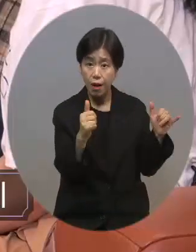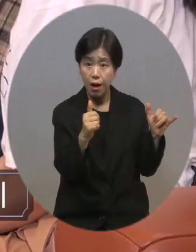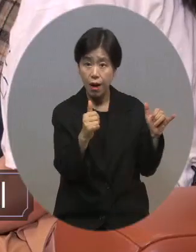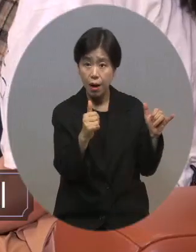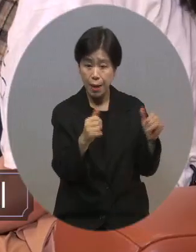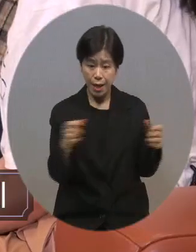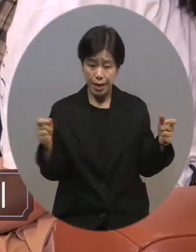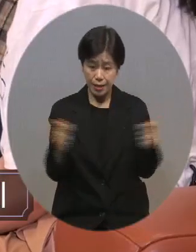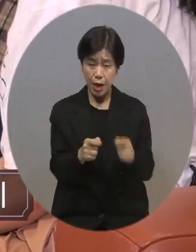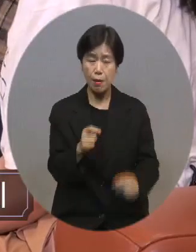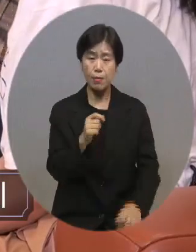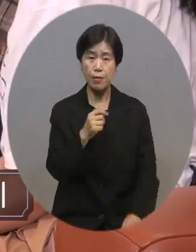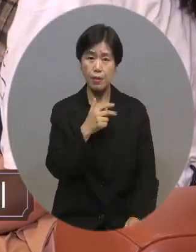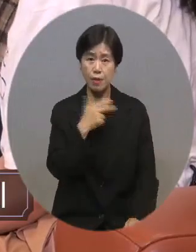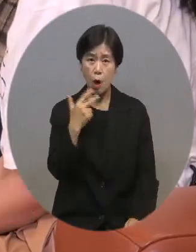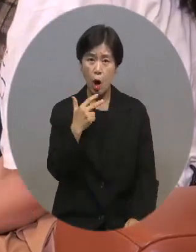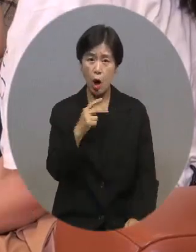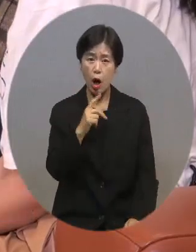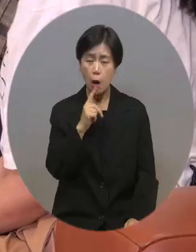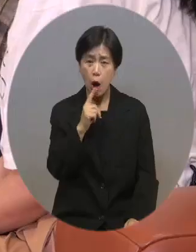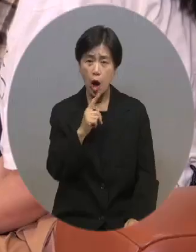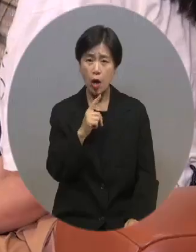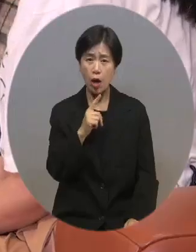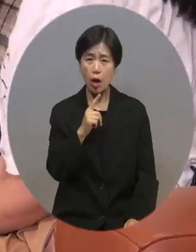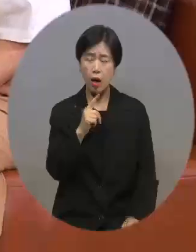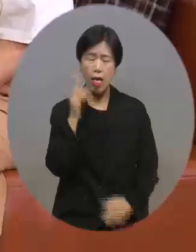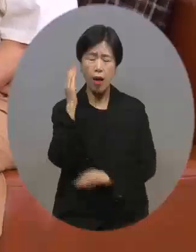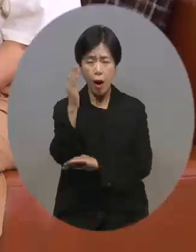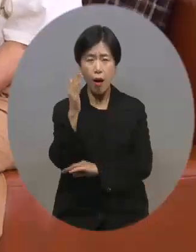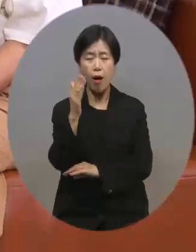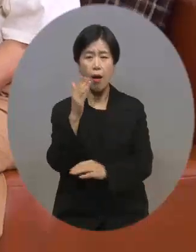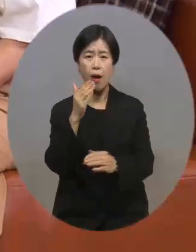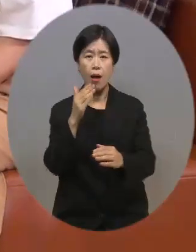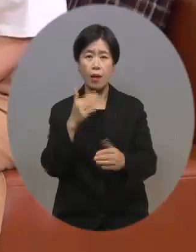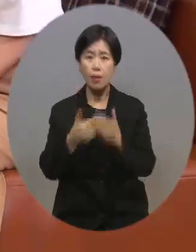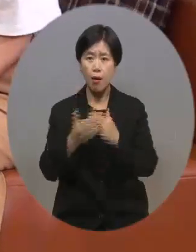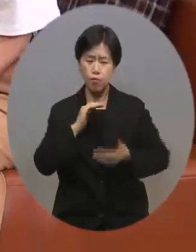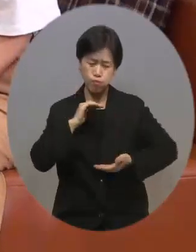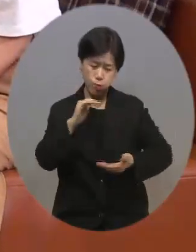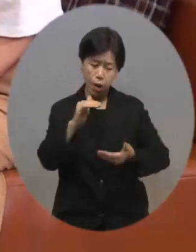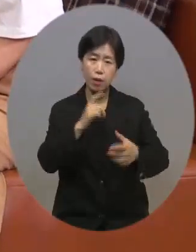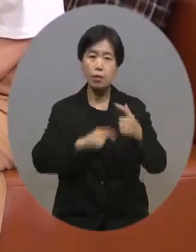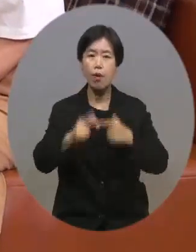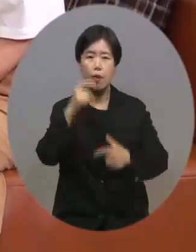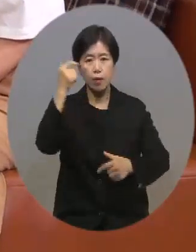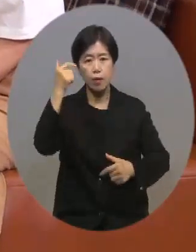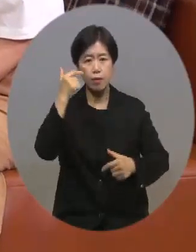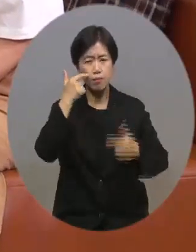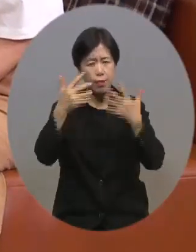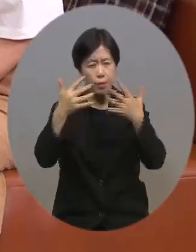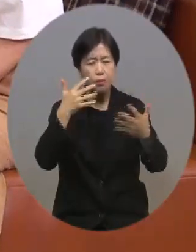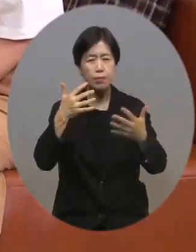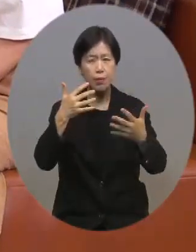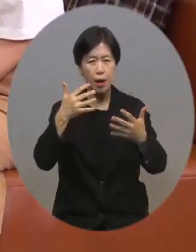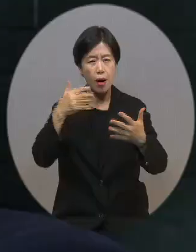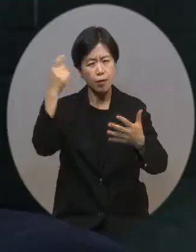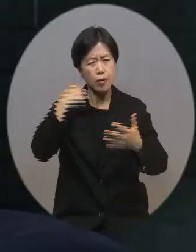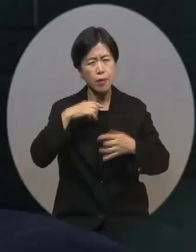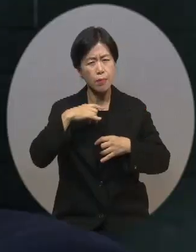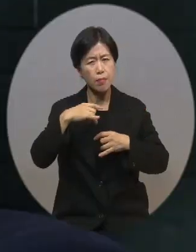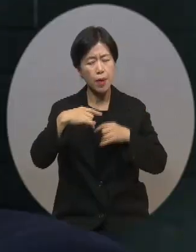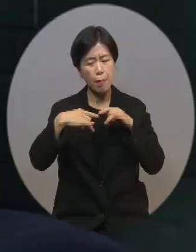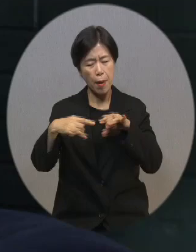짧은 영어로라도 간단하게 영어 잘해요? 이게 훨씬 더 그런 임팩트가 있더라고요.